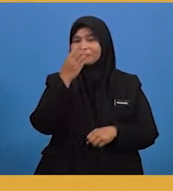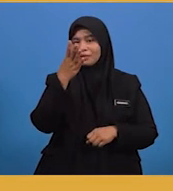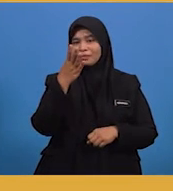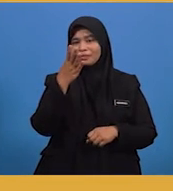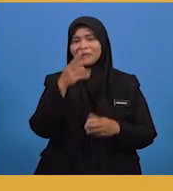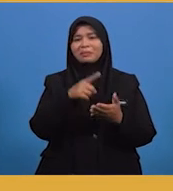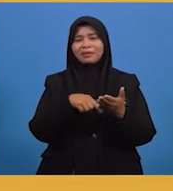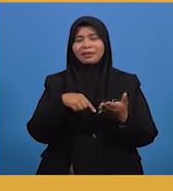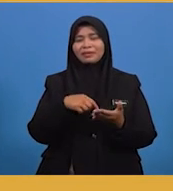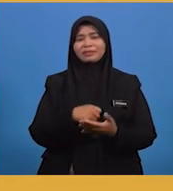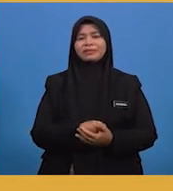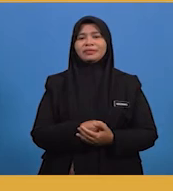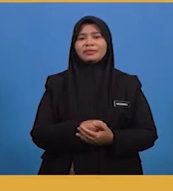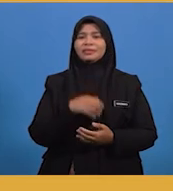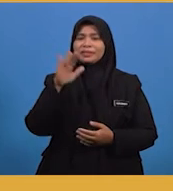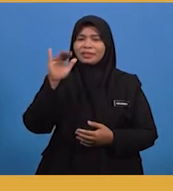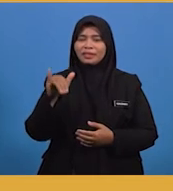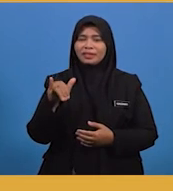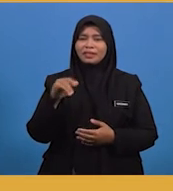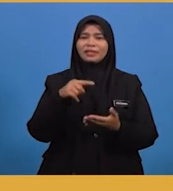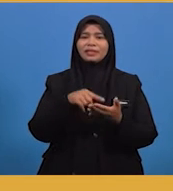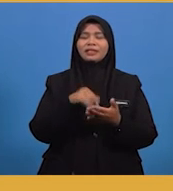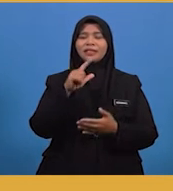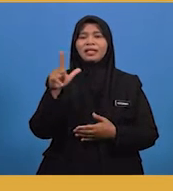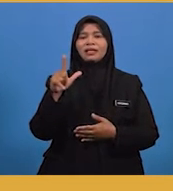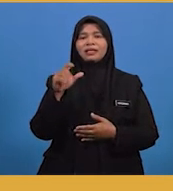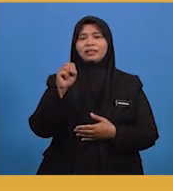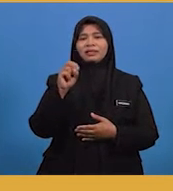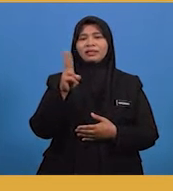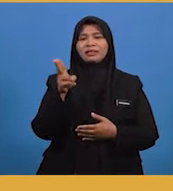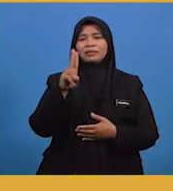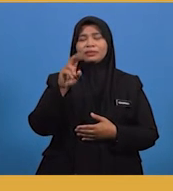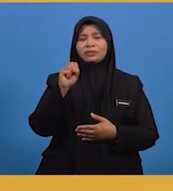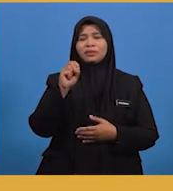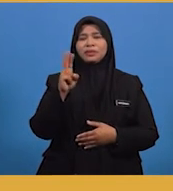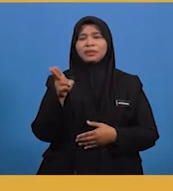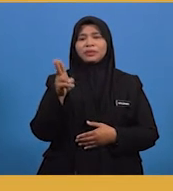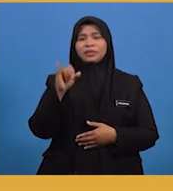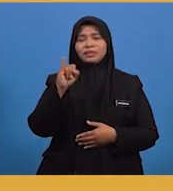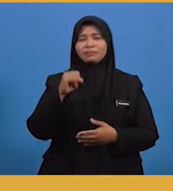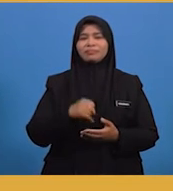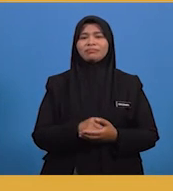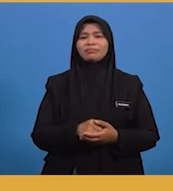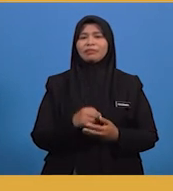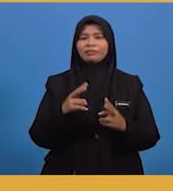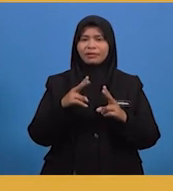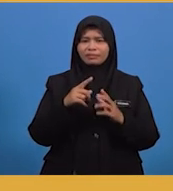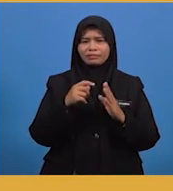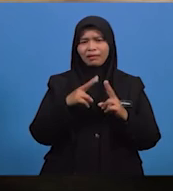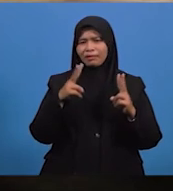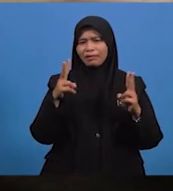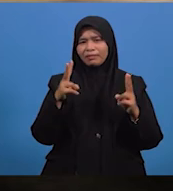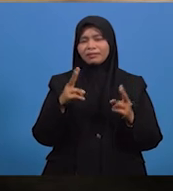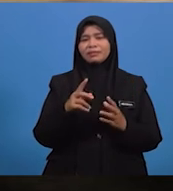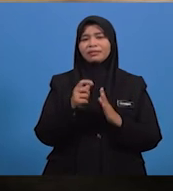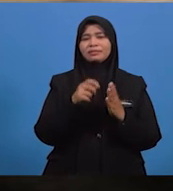ini? Ya, ini ialah sushi, iaitu makanan yang terkenal di negara Jepun.